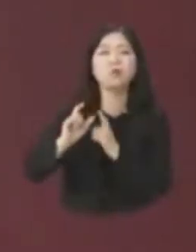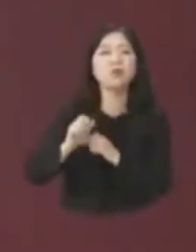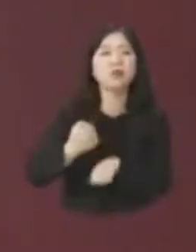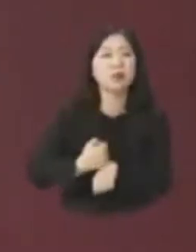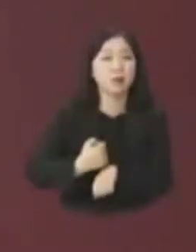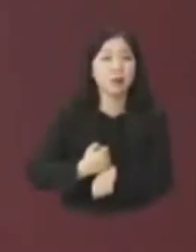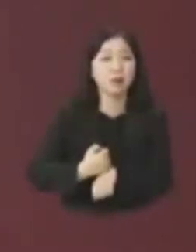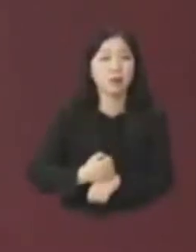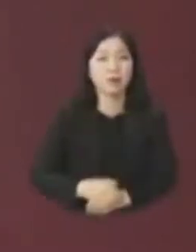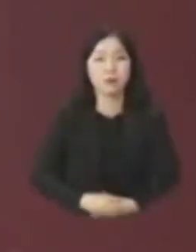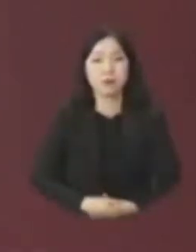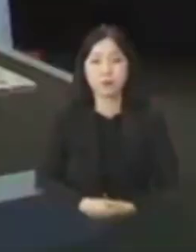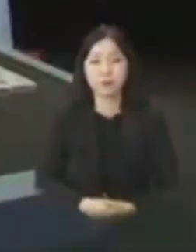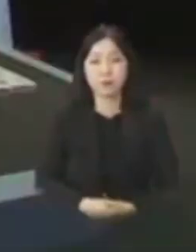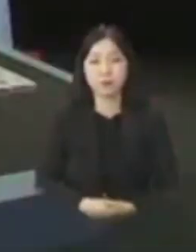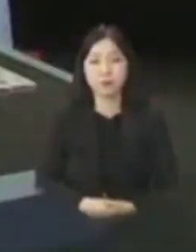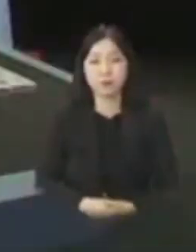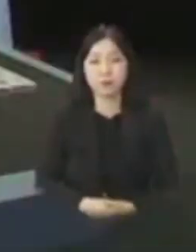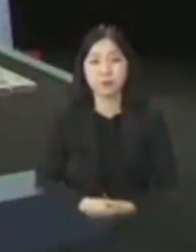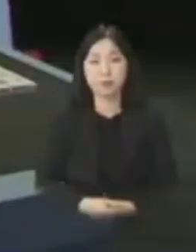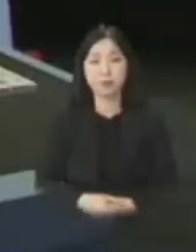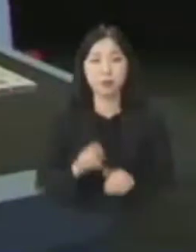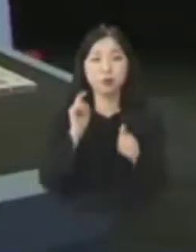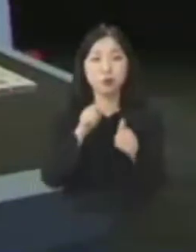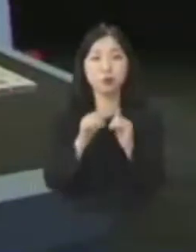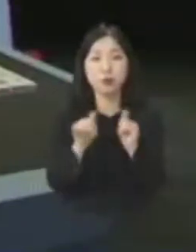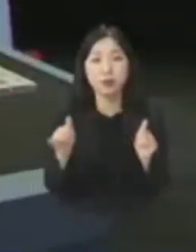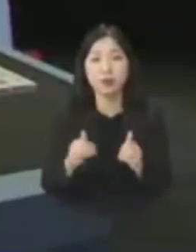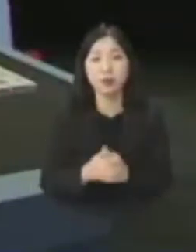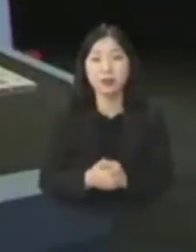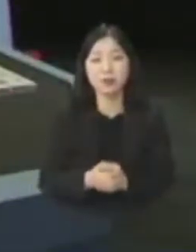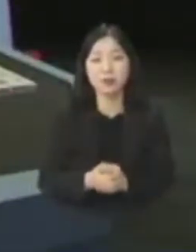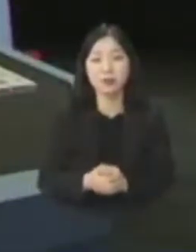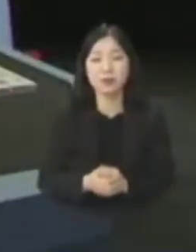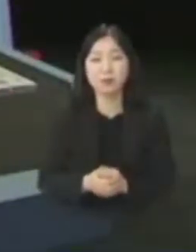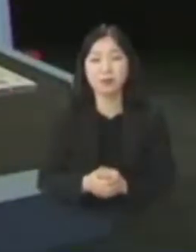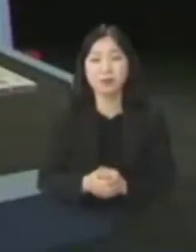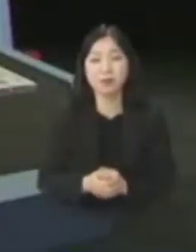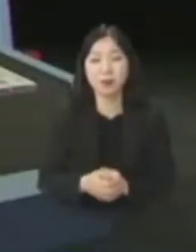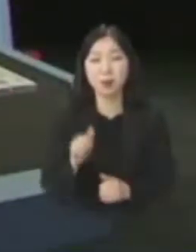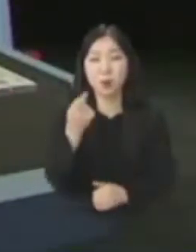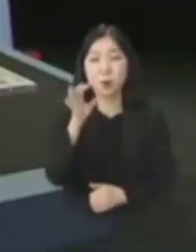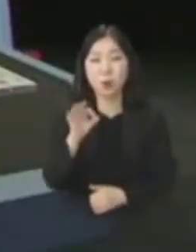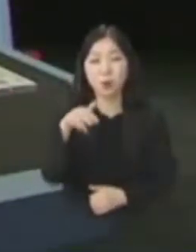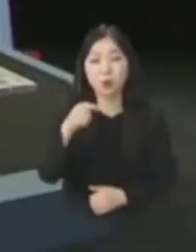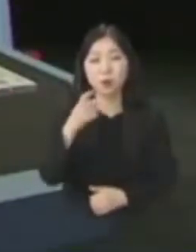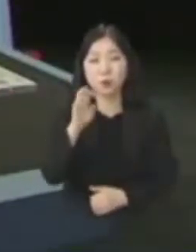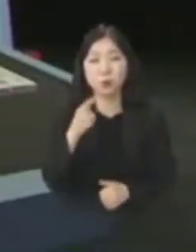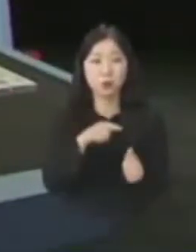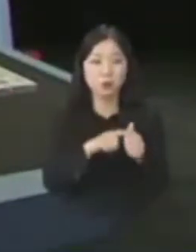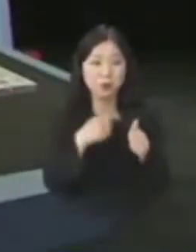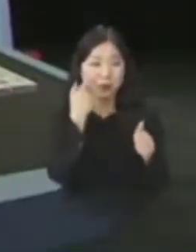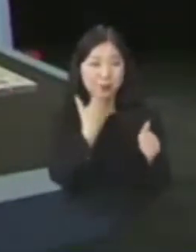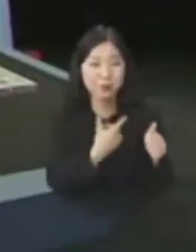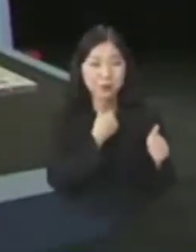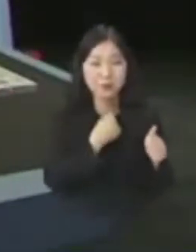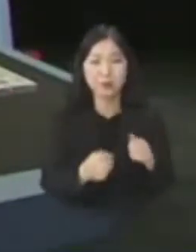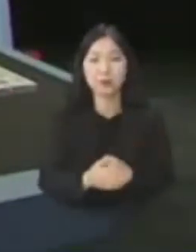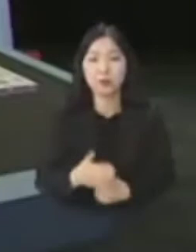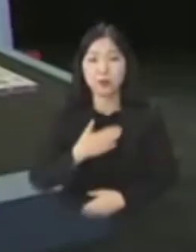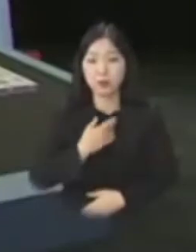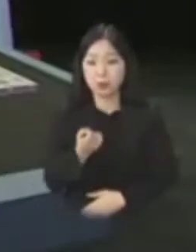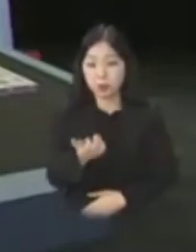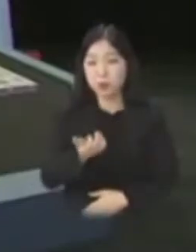고민했습니다. 네, 이 의원님 후보자를 지정해 주시죠. 자, 홍준표 예. 후보님께 말씀드리겠습니다. 제가